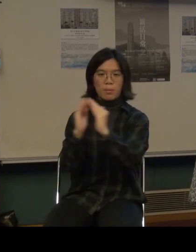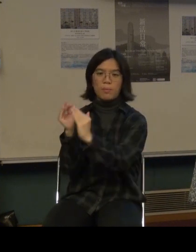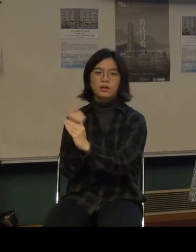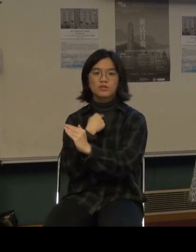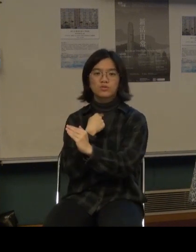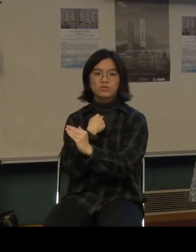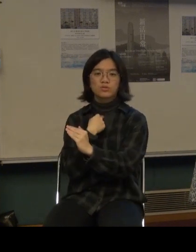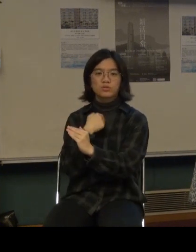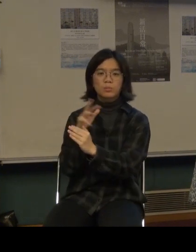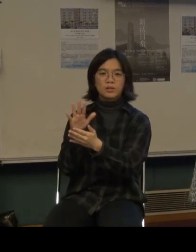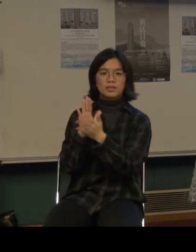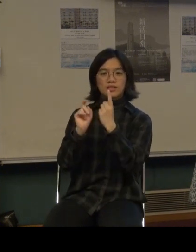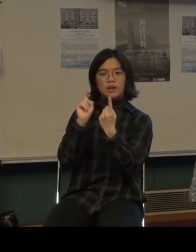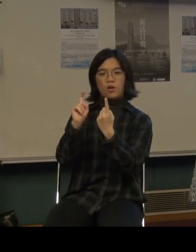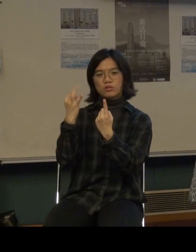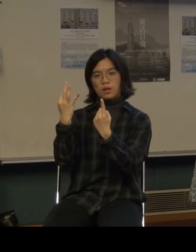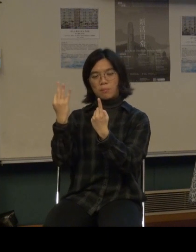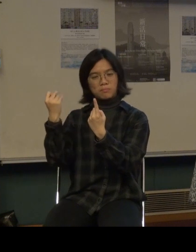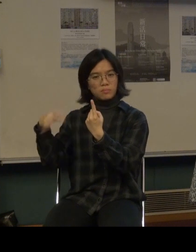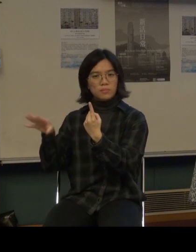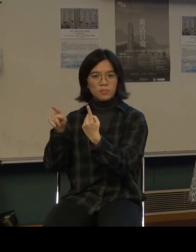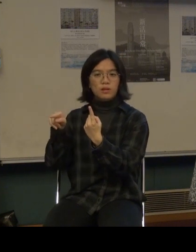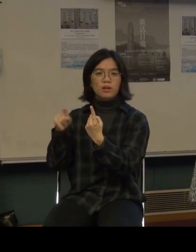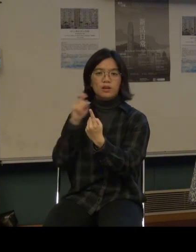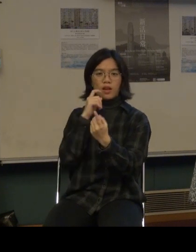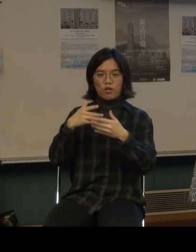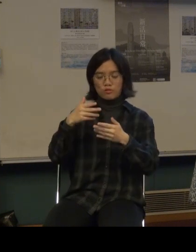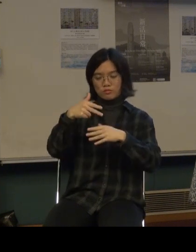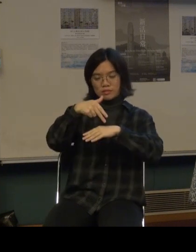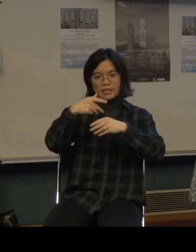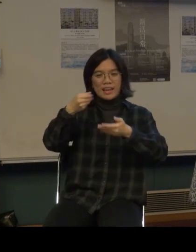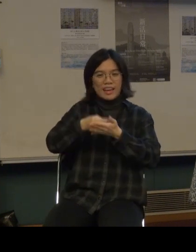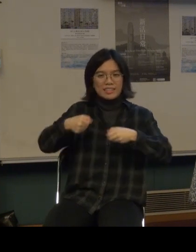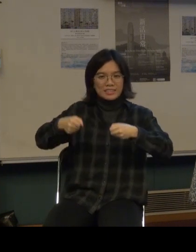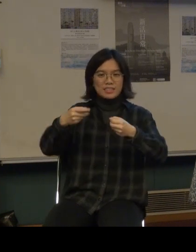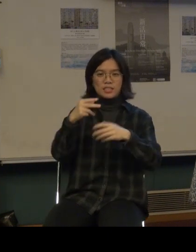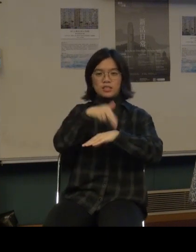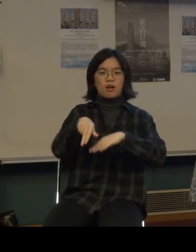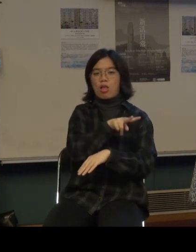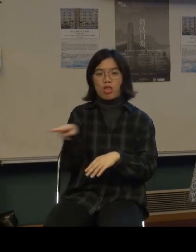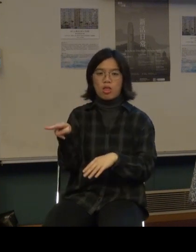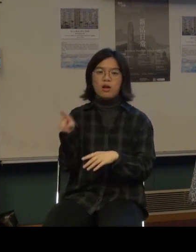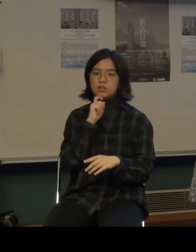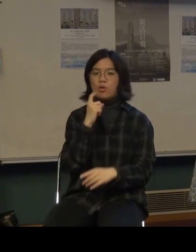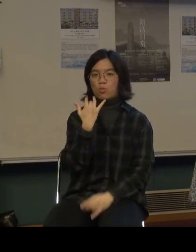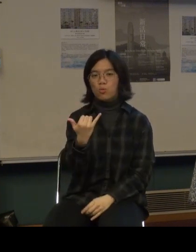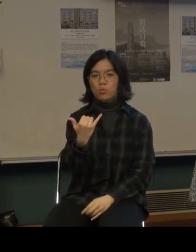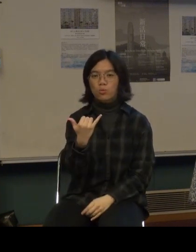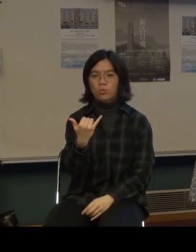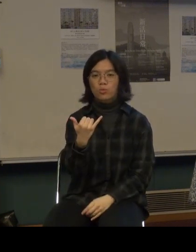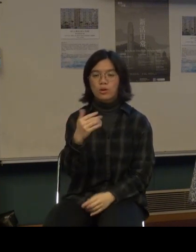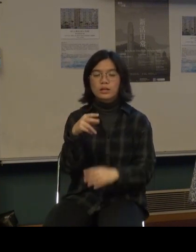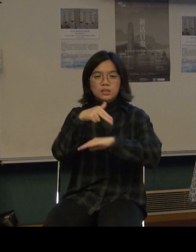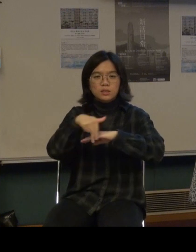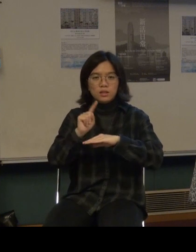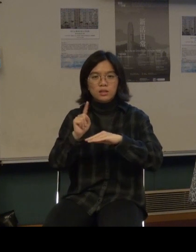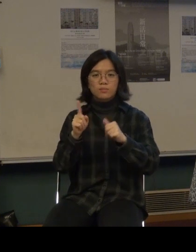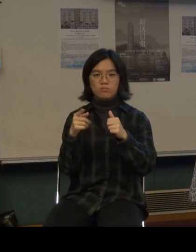有6個街市咧係採取同一個嘅設計嘅。個設計係點嘅咧？其實咧，佢都係用一個混凝土嘅屋